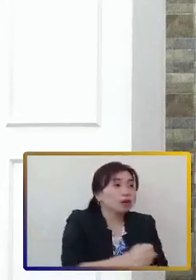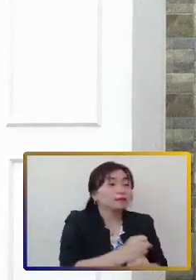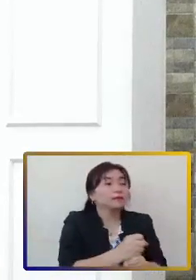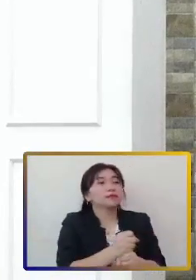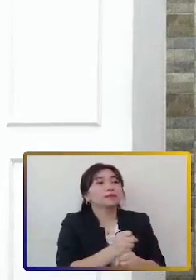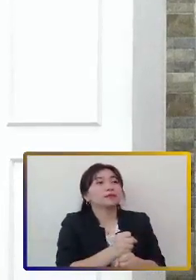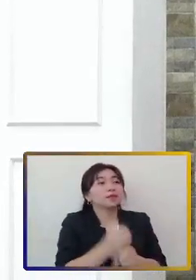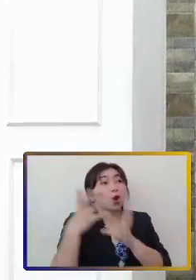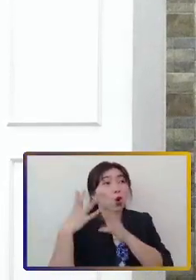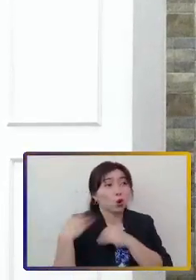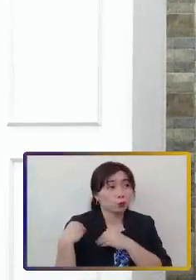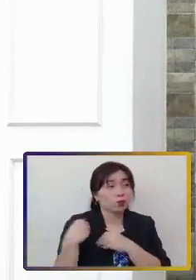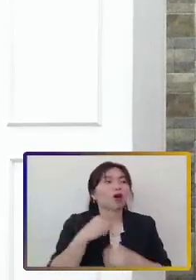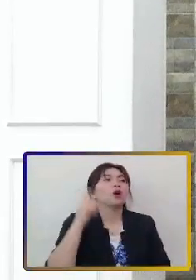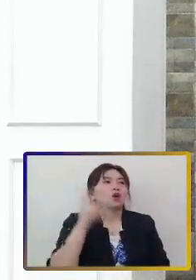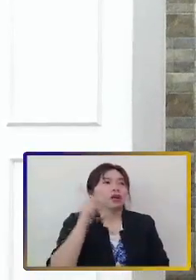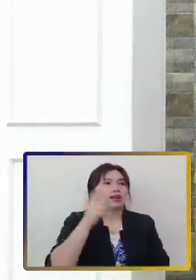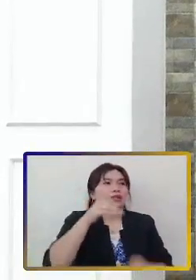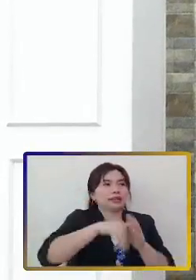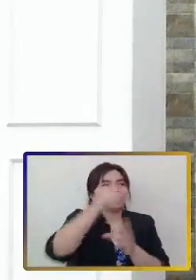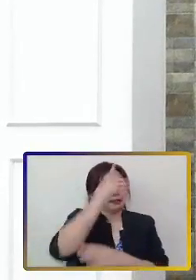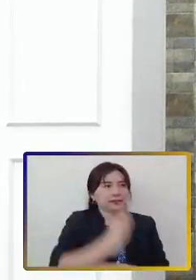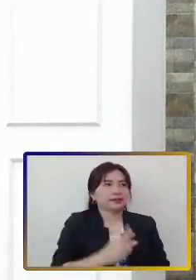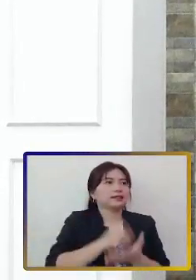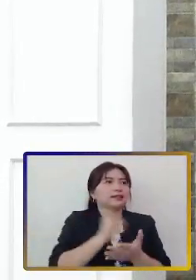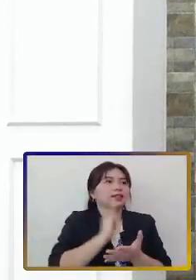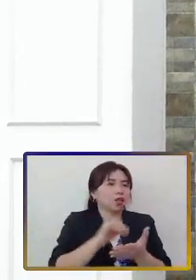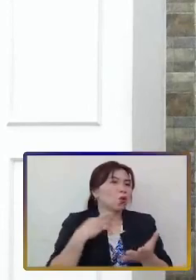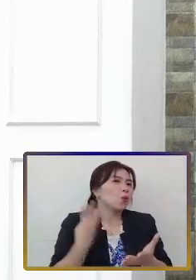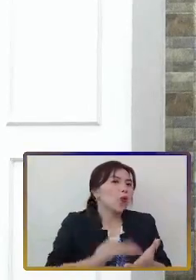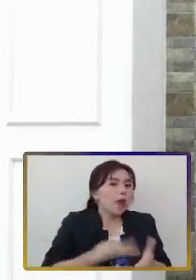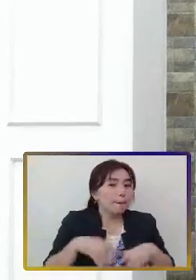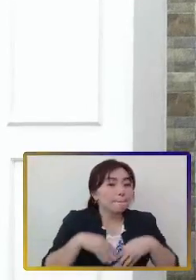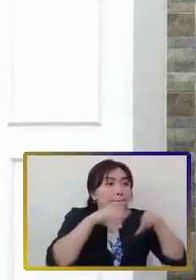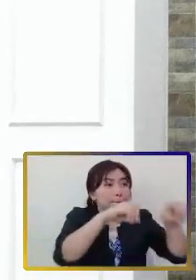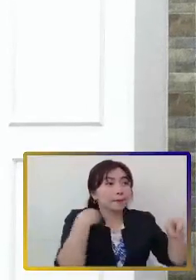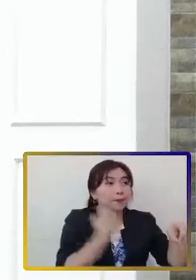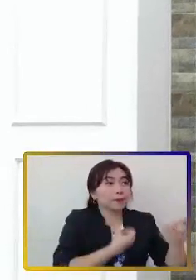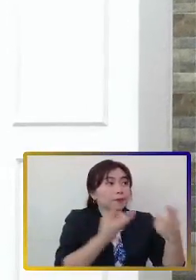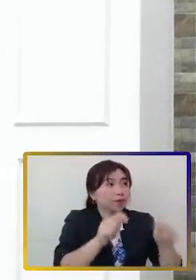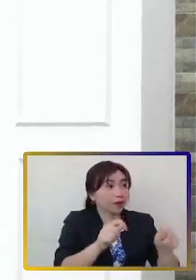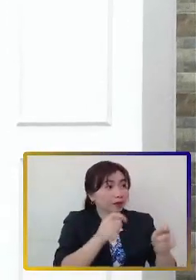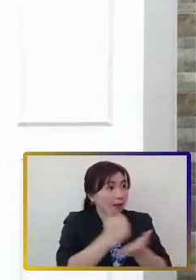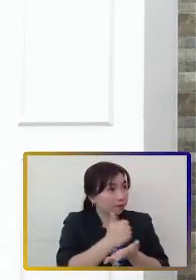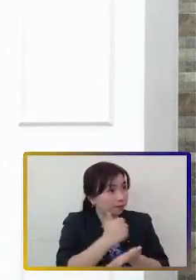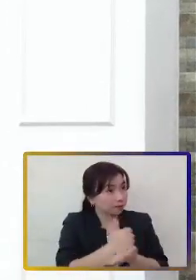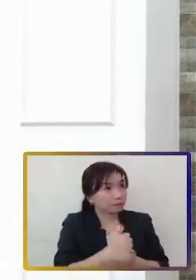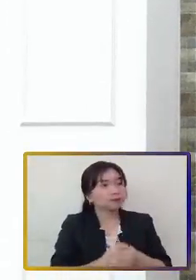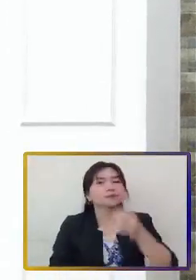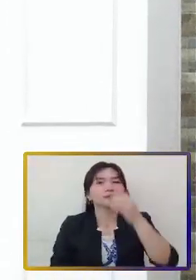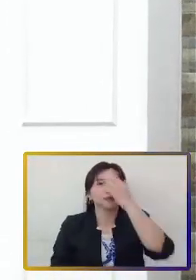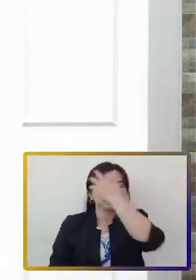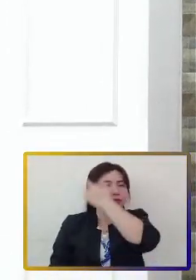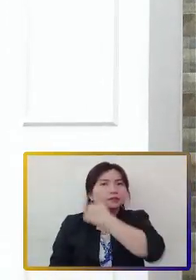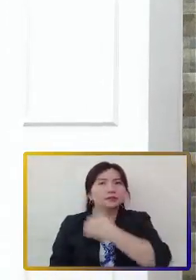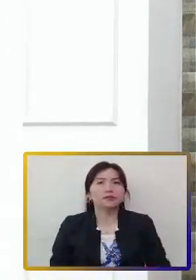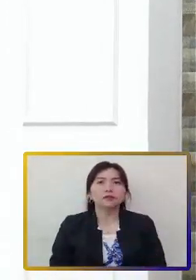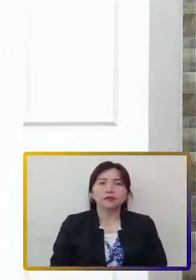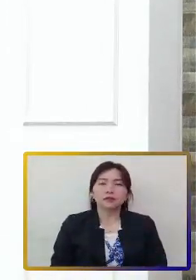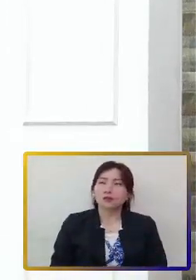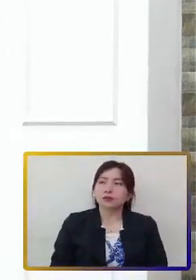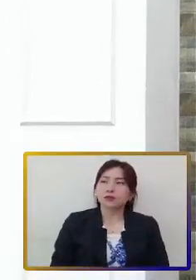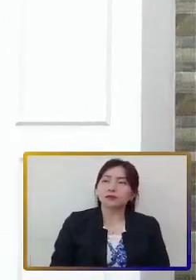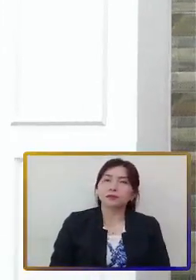lang kaya doon tayo magtiwala second meaning ng greatest assurance ng the word